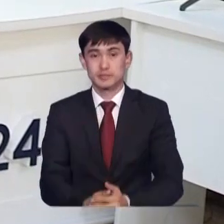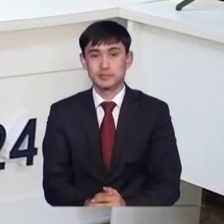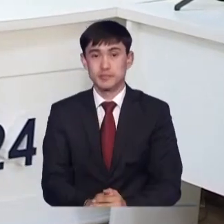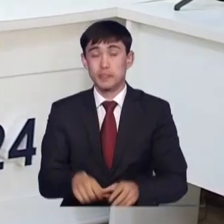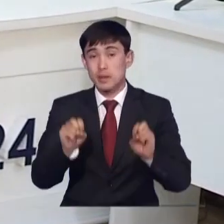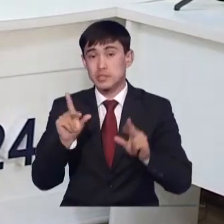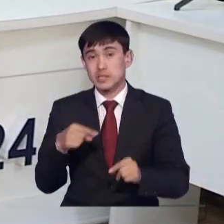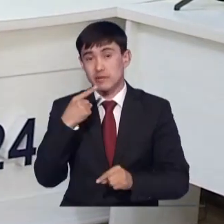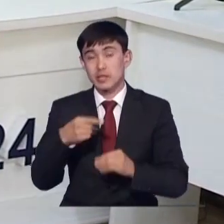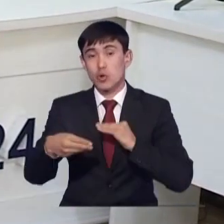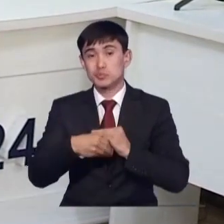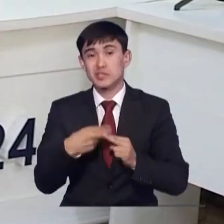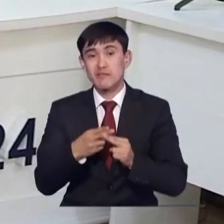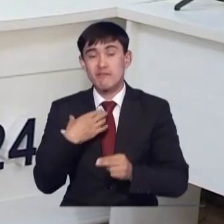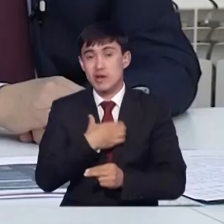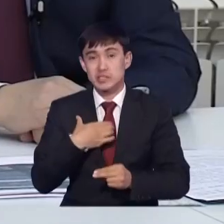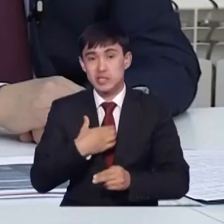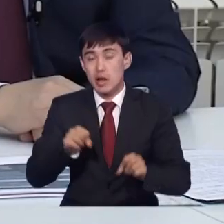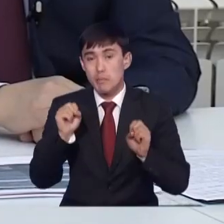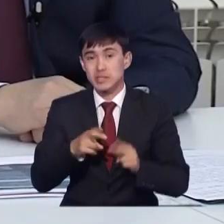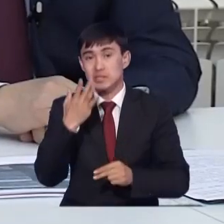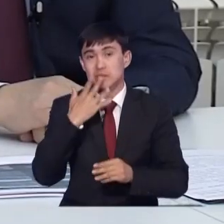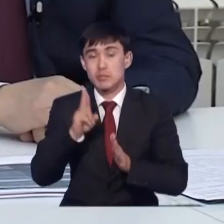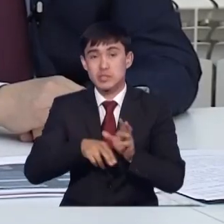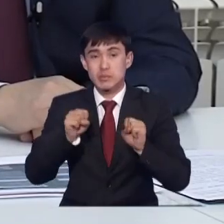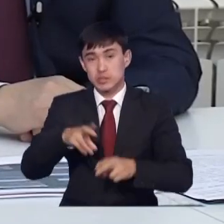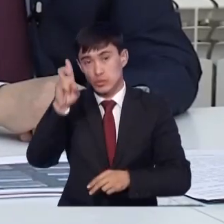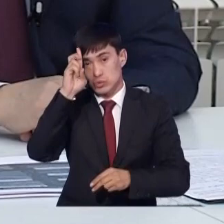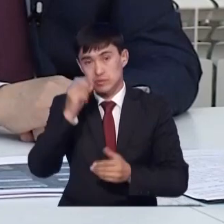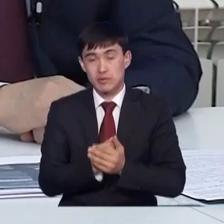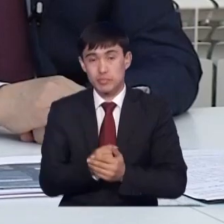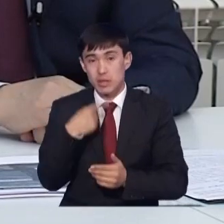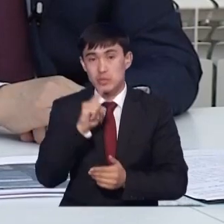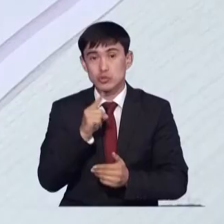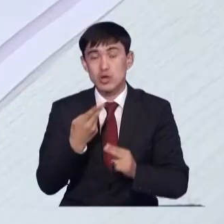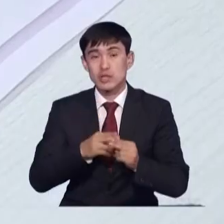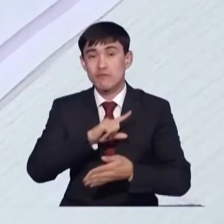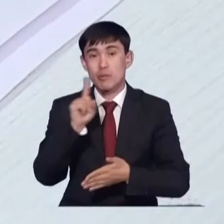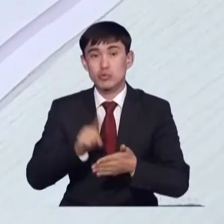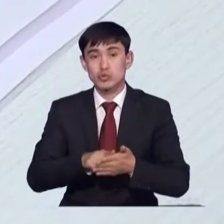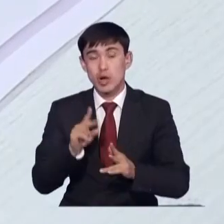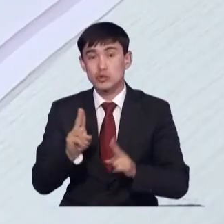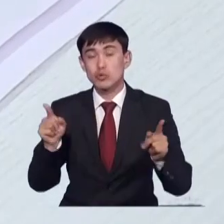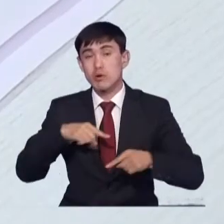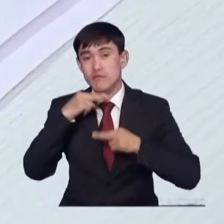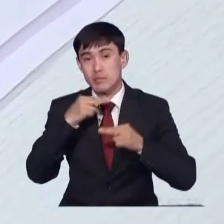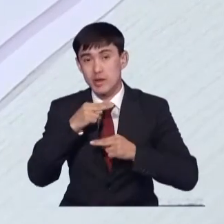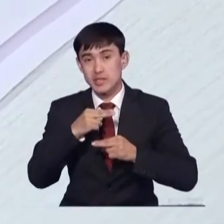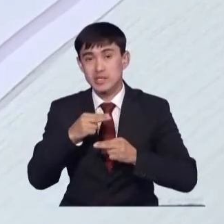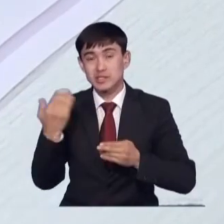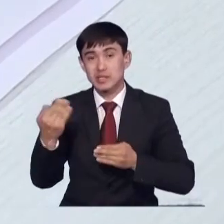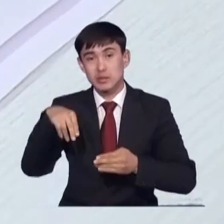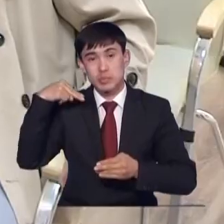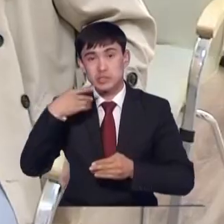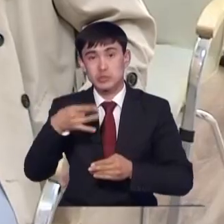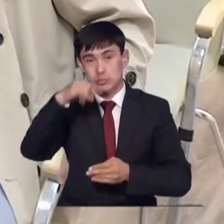словам экспертов коррупция одна из важнейших угроз национальной безопасности государства отметим что данному вопросу уделяется особое внимание и со стороны